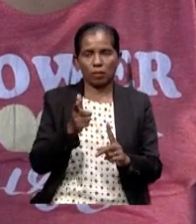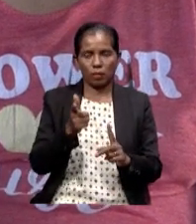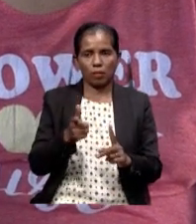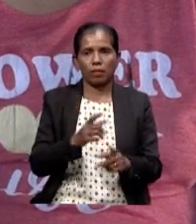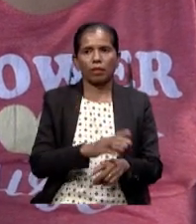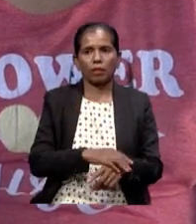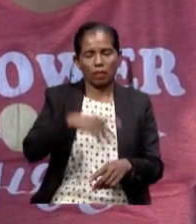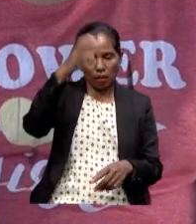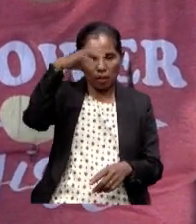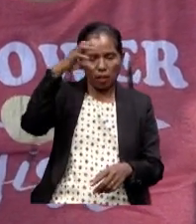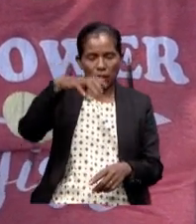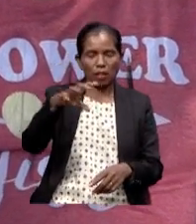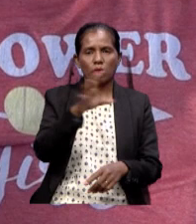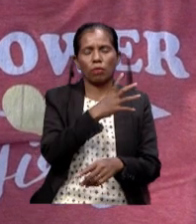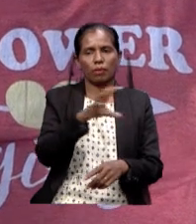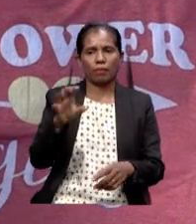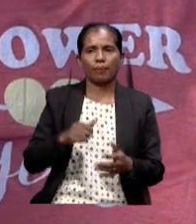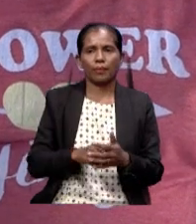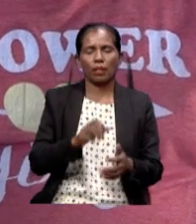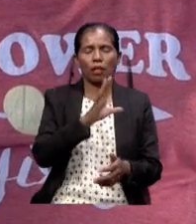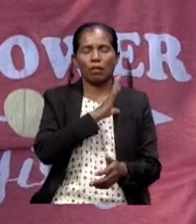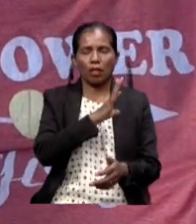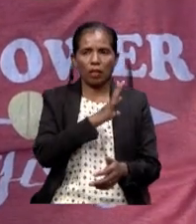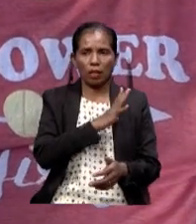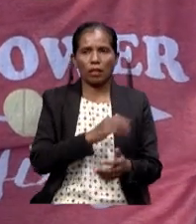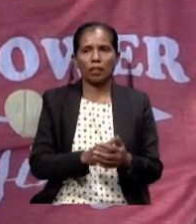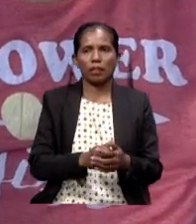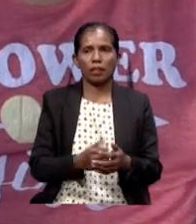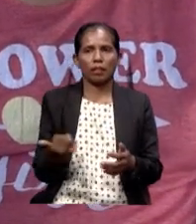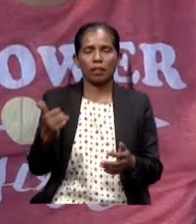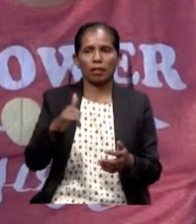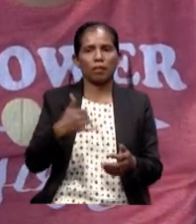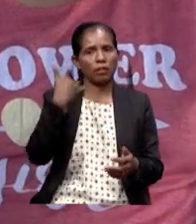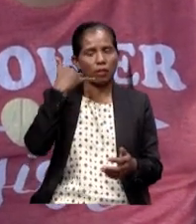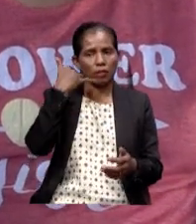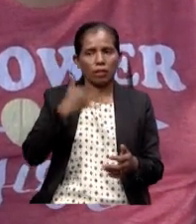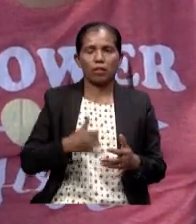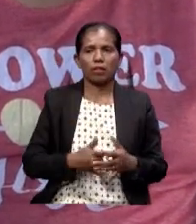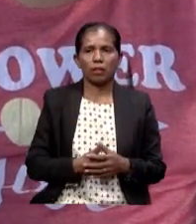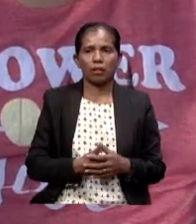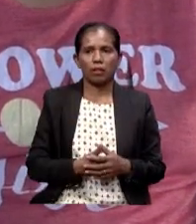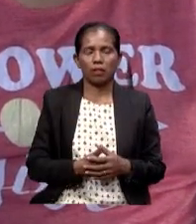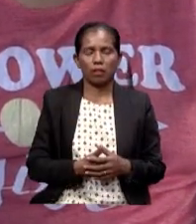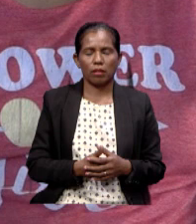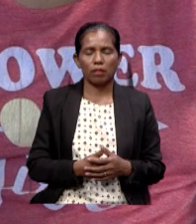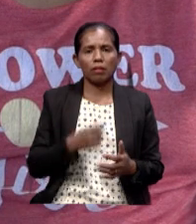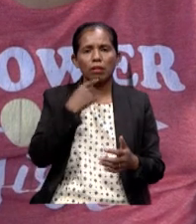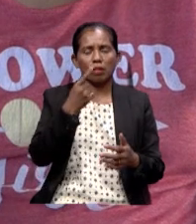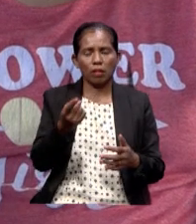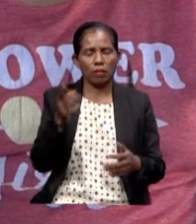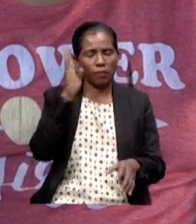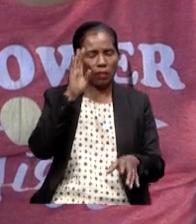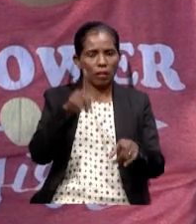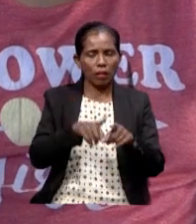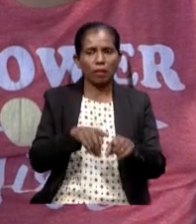bot udang ha ne be ablan sa hein hein ser komesa de kol hotel mo bala seres ni mau favorita